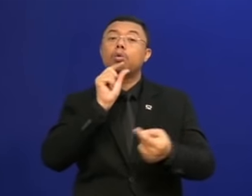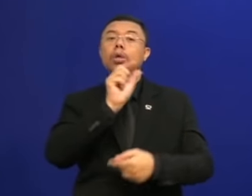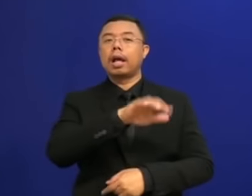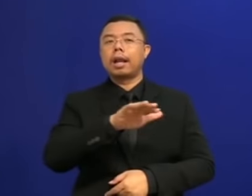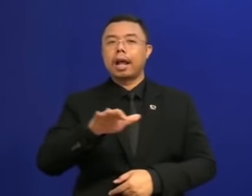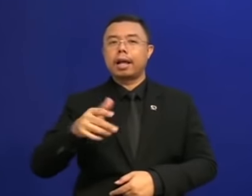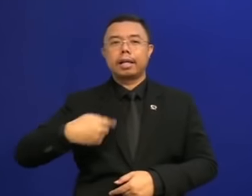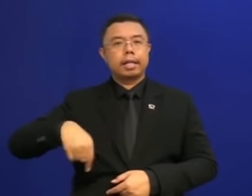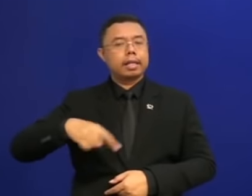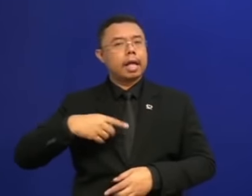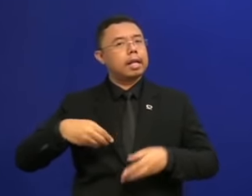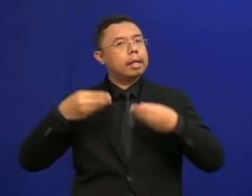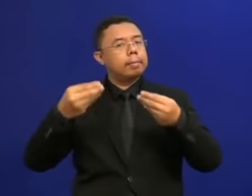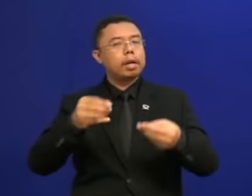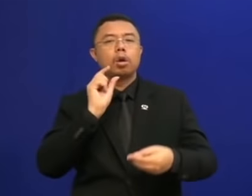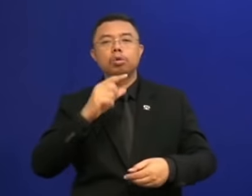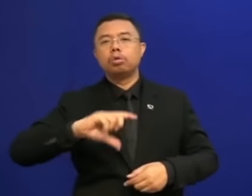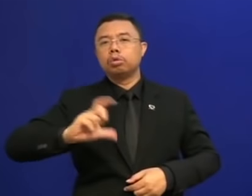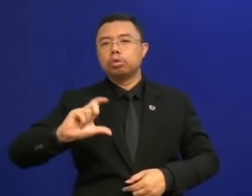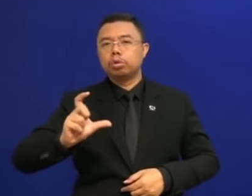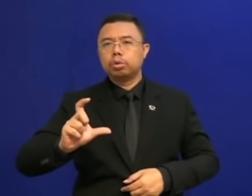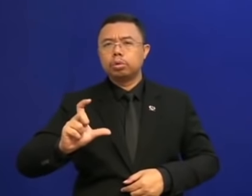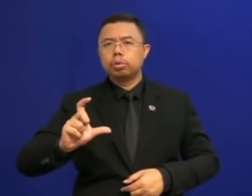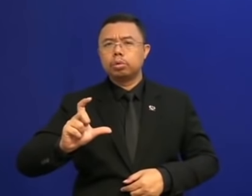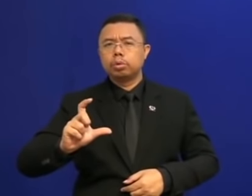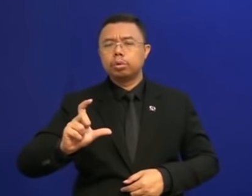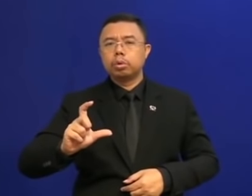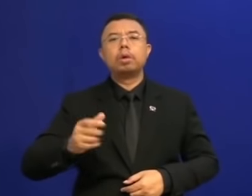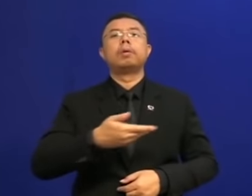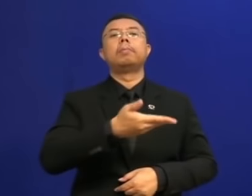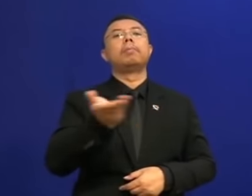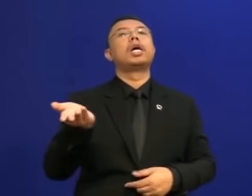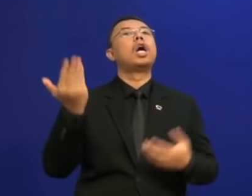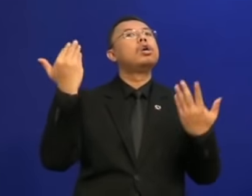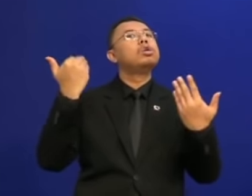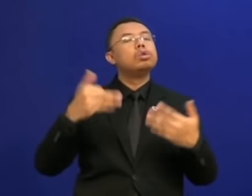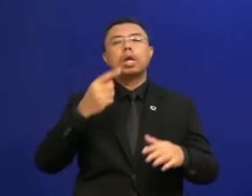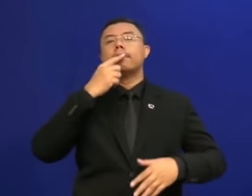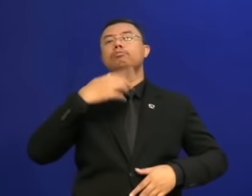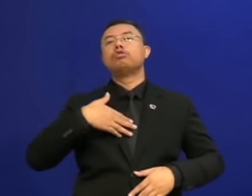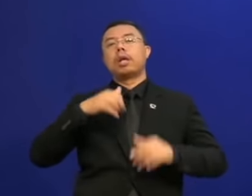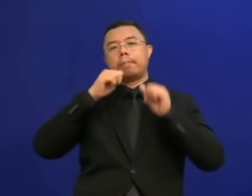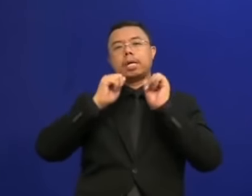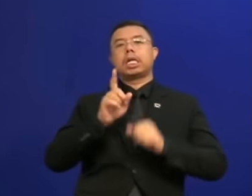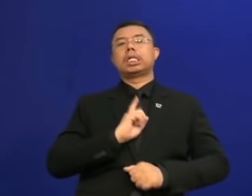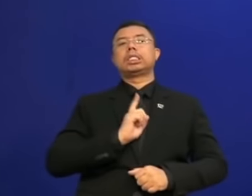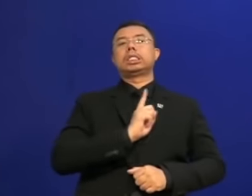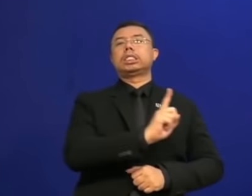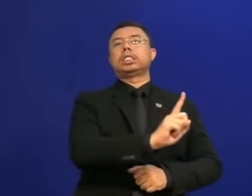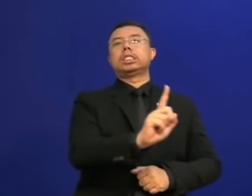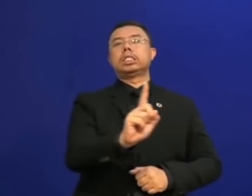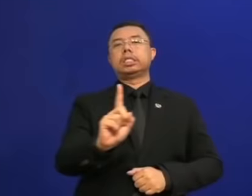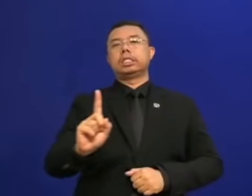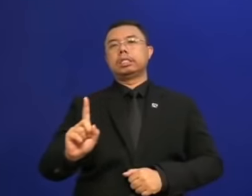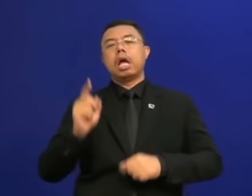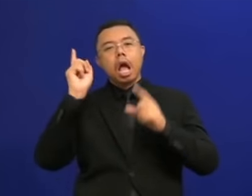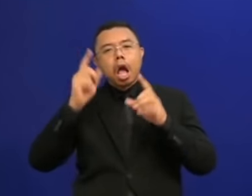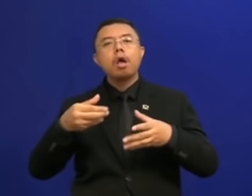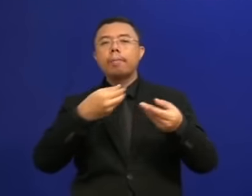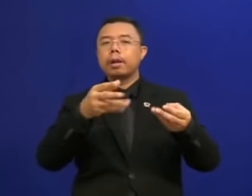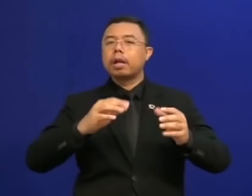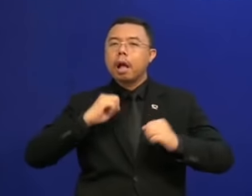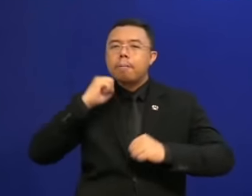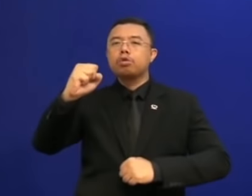anak, kita berikan untuk cucu, padahal mereka sudah memiliki berkatnya sendiri yang harus